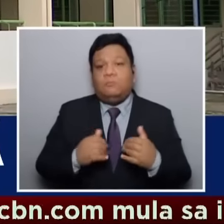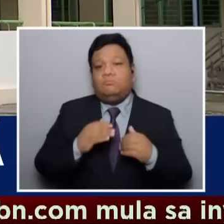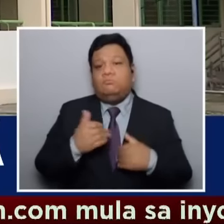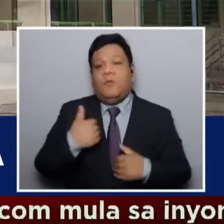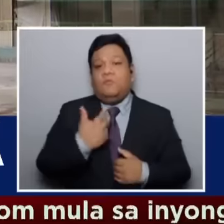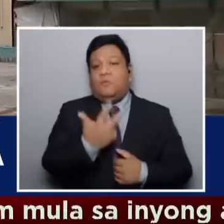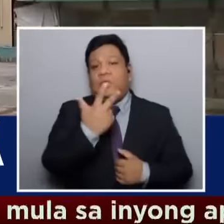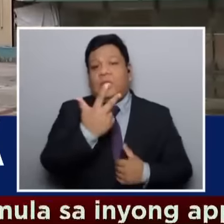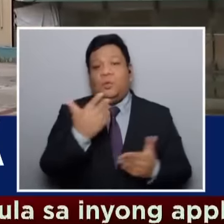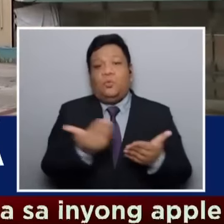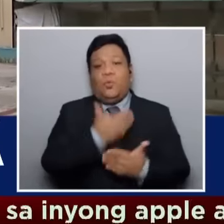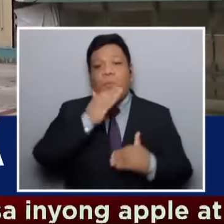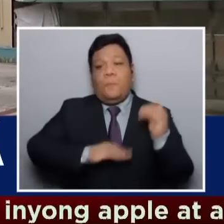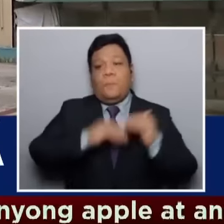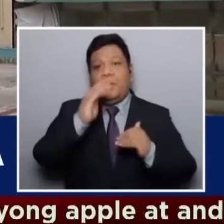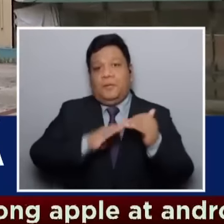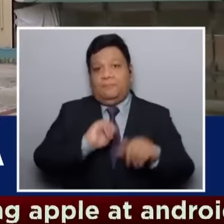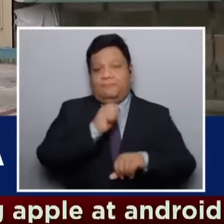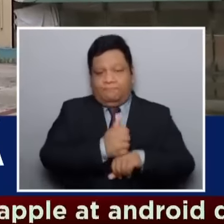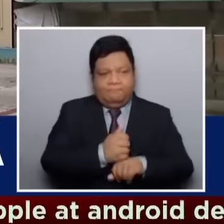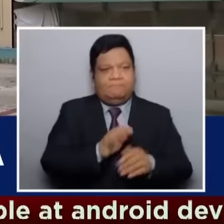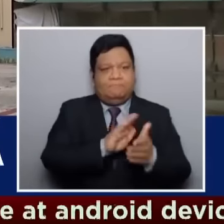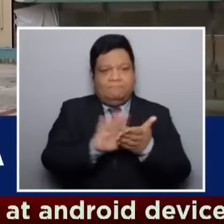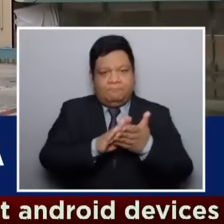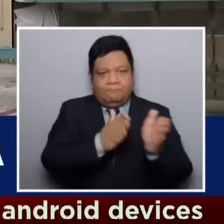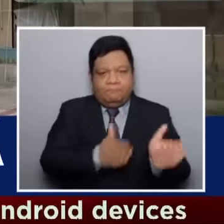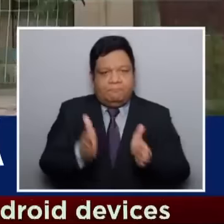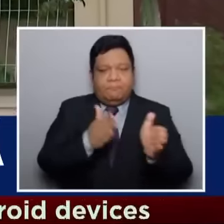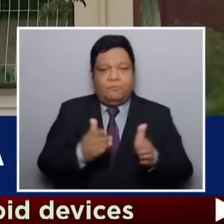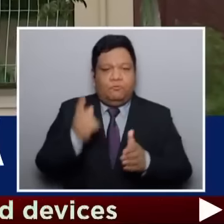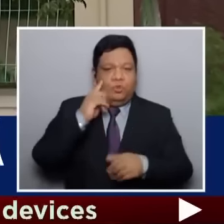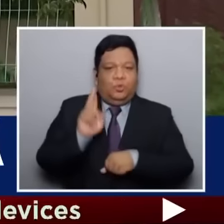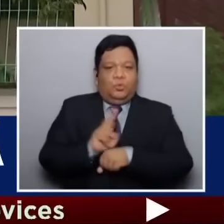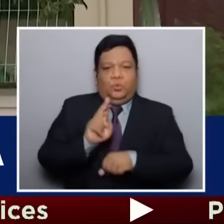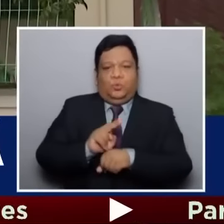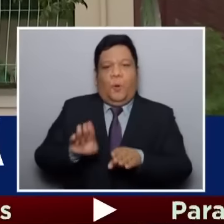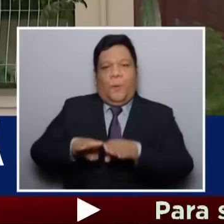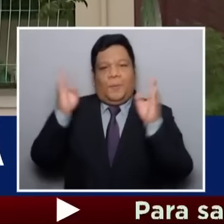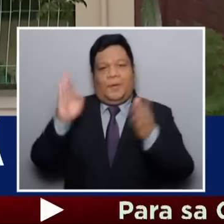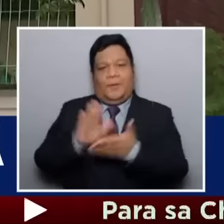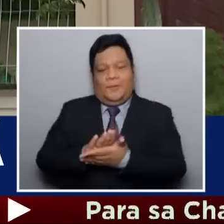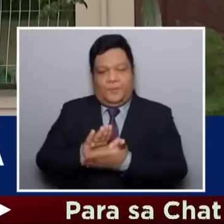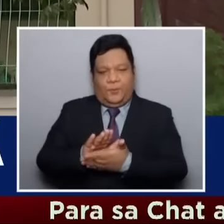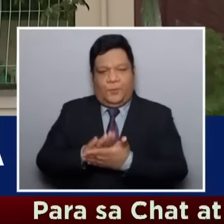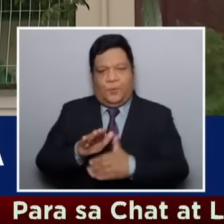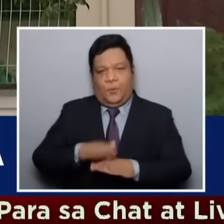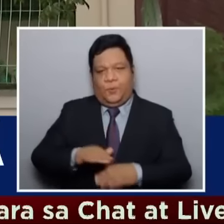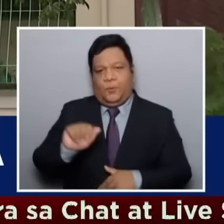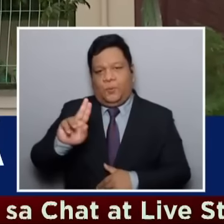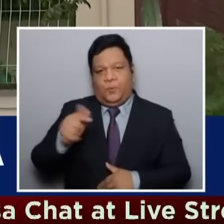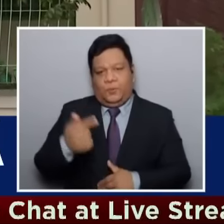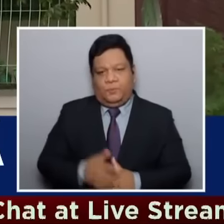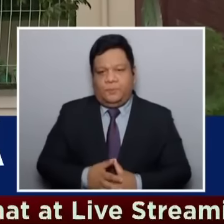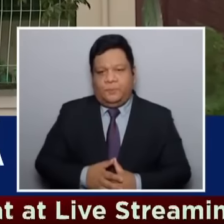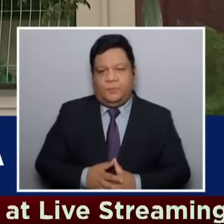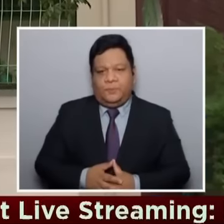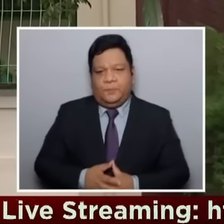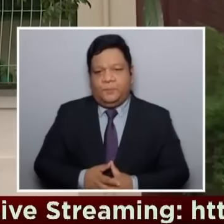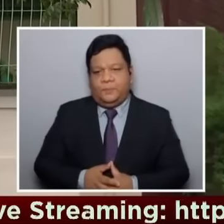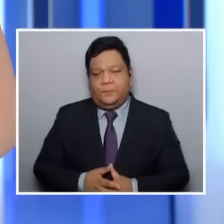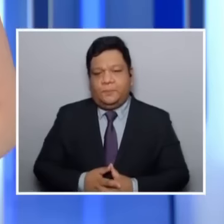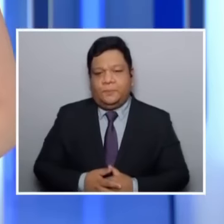magamit na rin sa pagbubukas ng klase sa August 22, 2022. Joyce Balancho, ABS-CBN News.